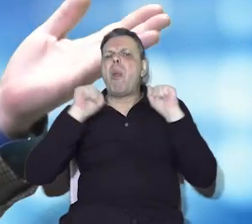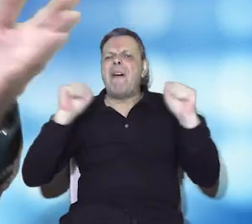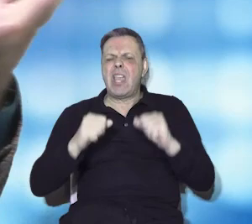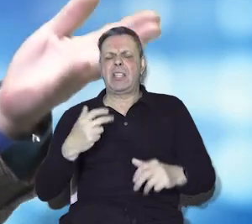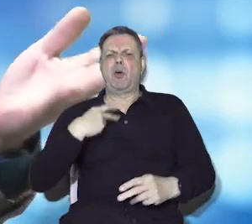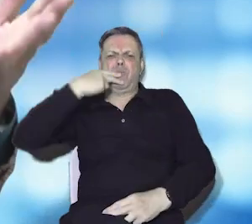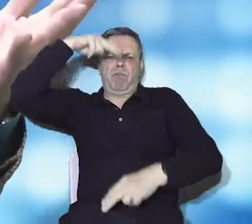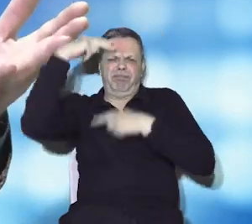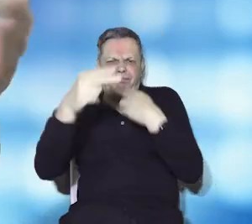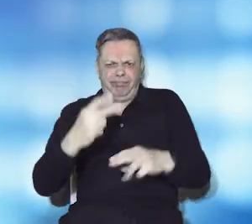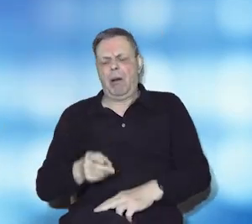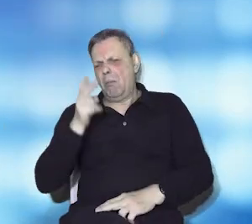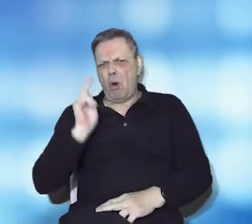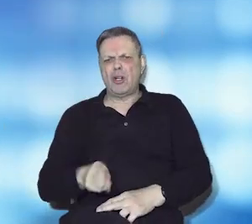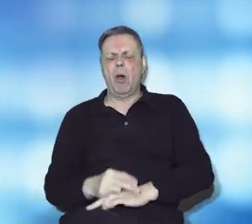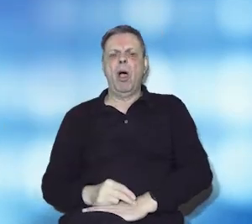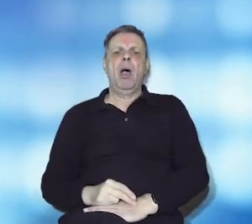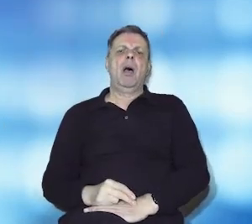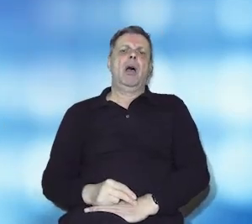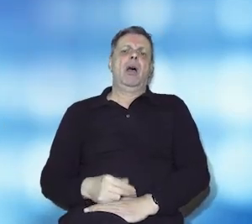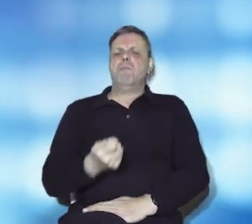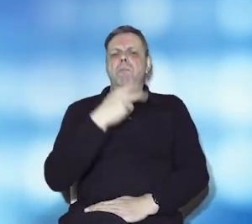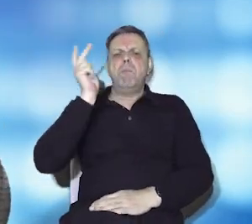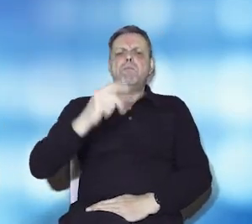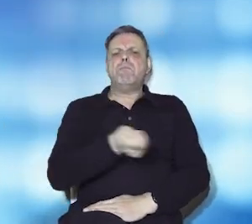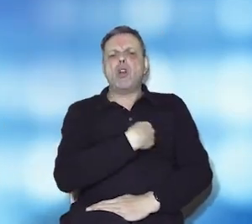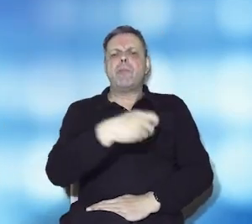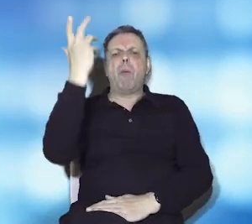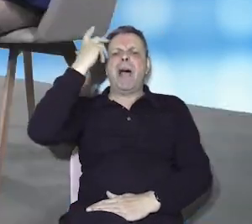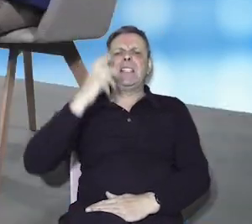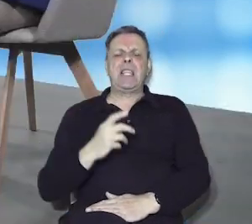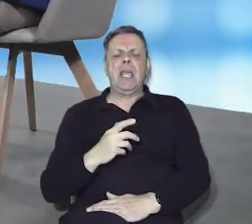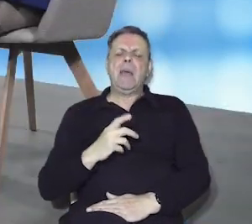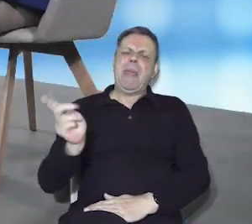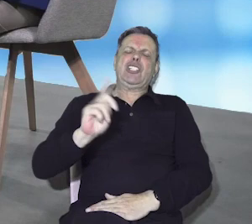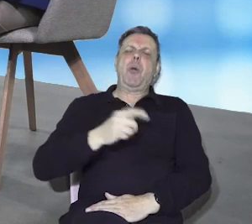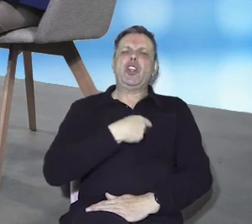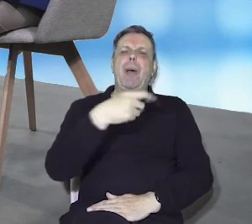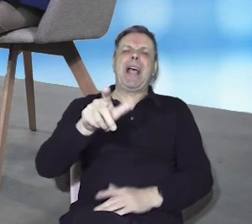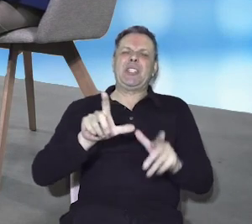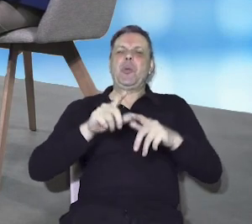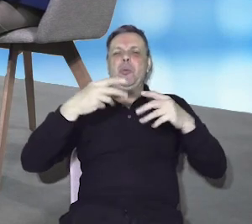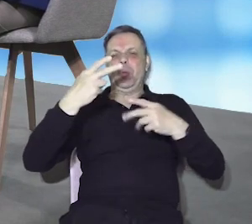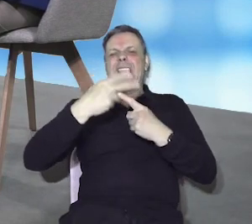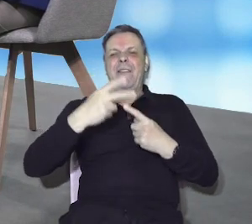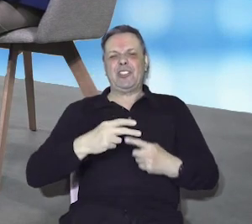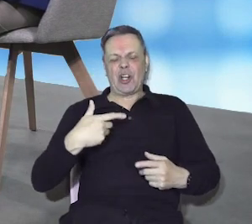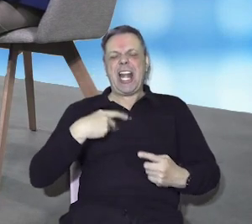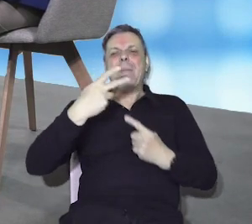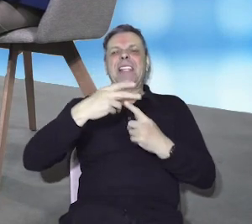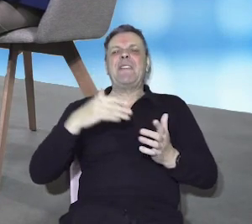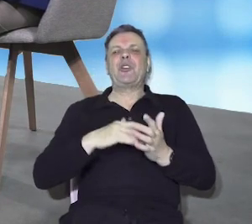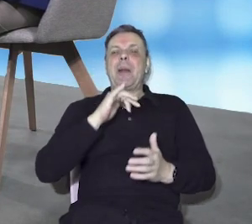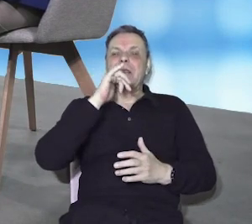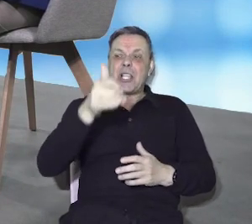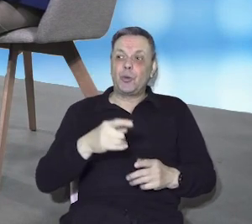psovati. Tako je, možemo psovati, možemo baciti, nećemo ništa baciti na televiziju, nećemo, treba nam za sutra, treba nam kad bude